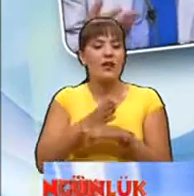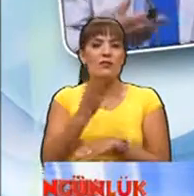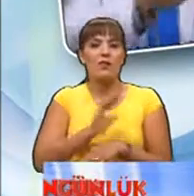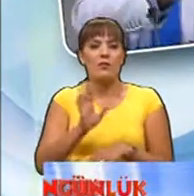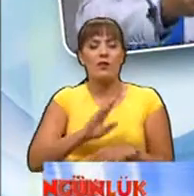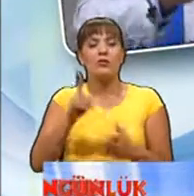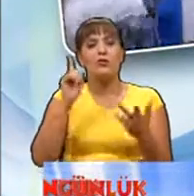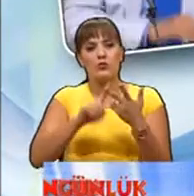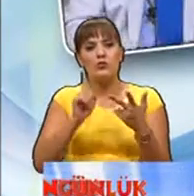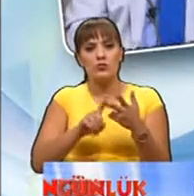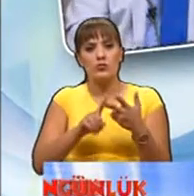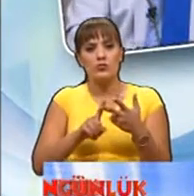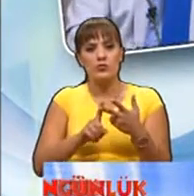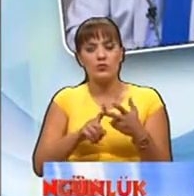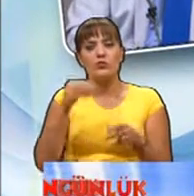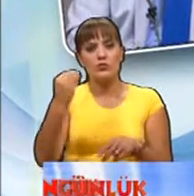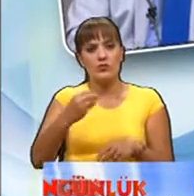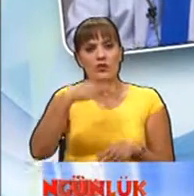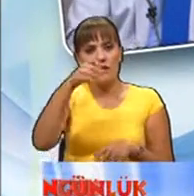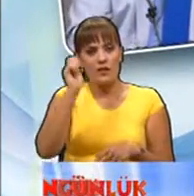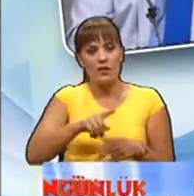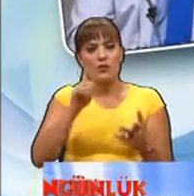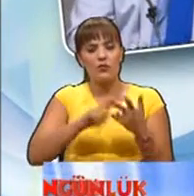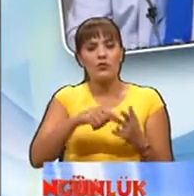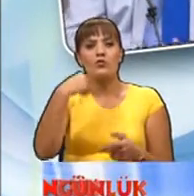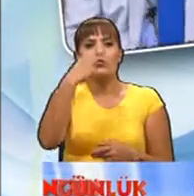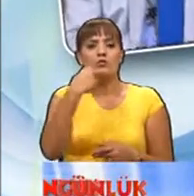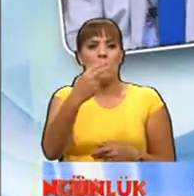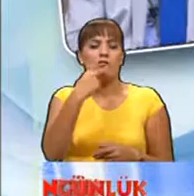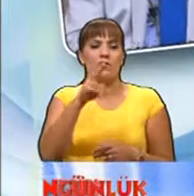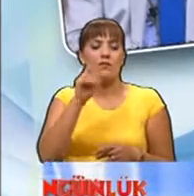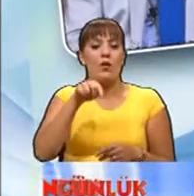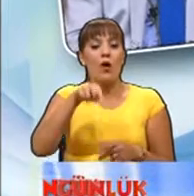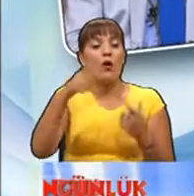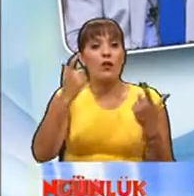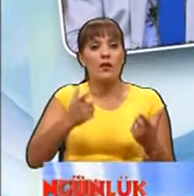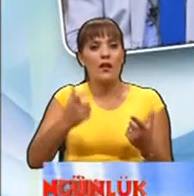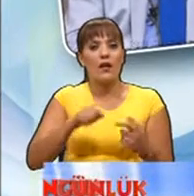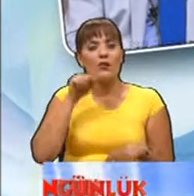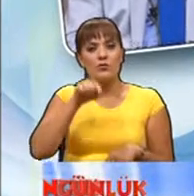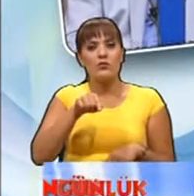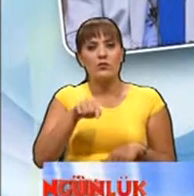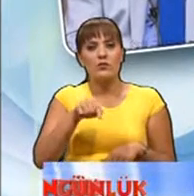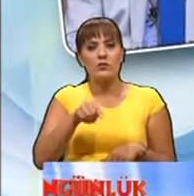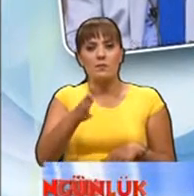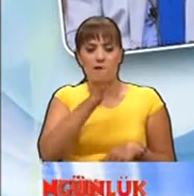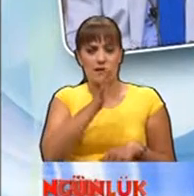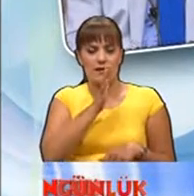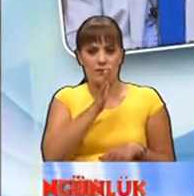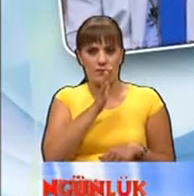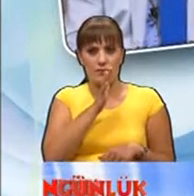gerçekleşir. Üçüncüsü güzel ifade ettin. Üçüncüsü sözlü vasiyet. Şimdi orada da şu